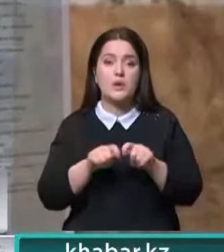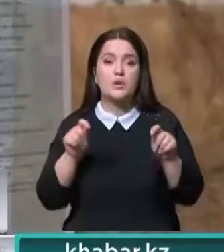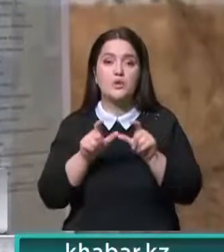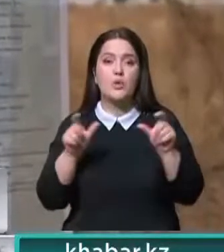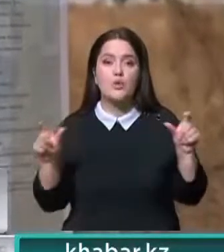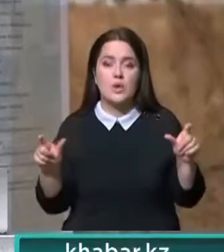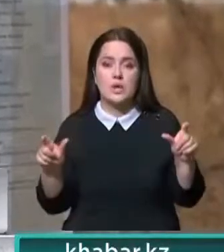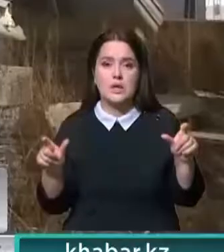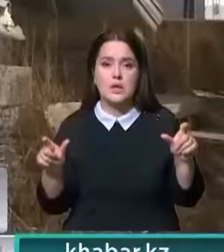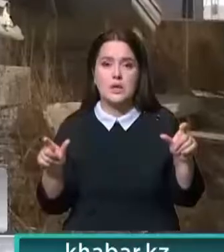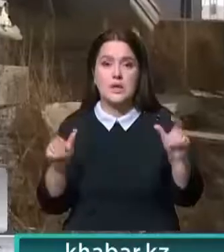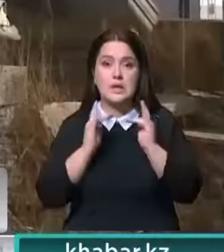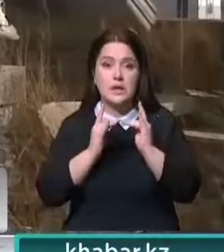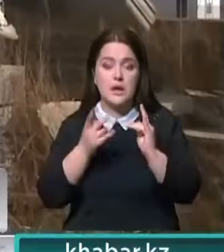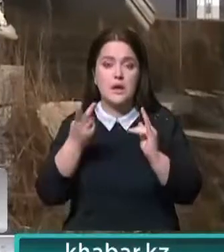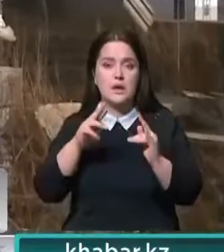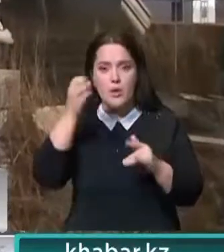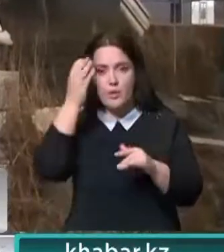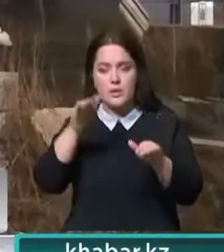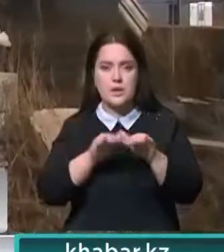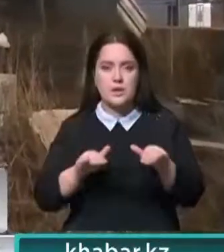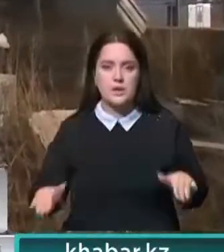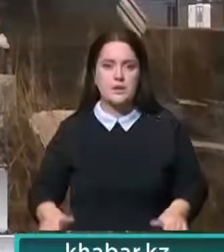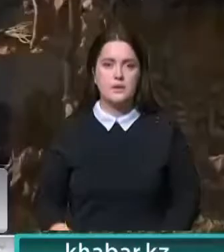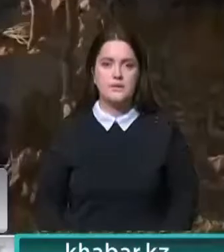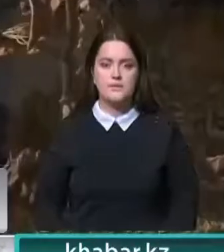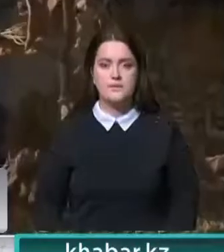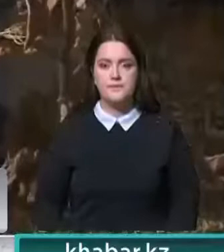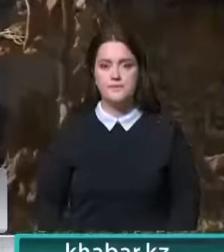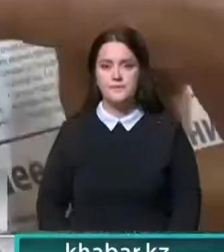создадут школу-интернат для одаренных детей.